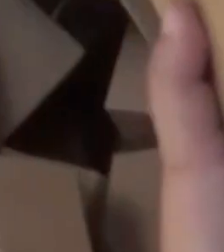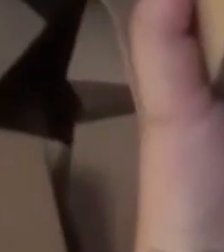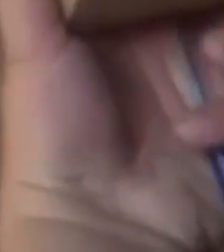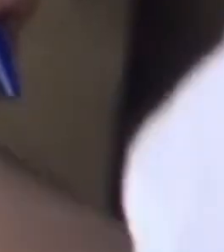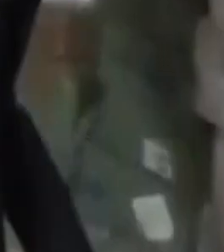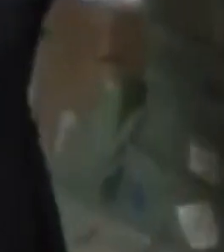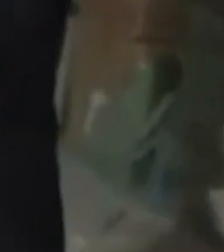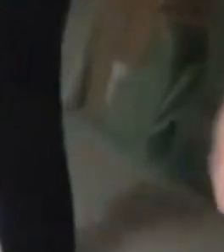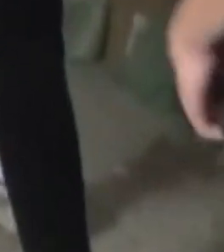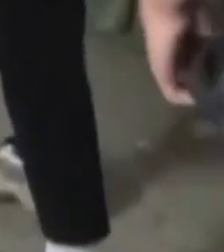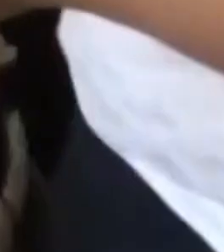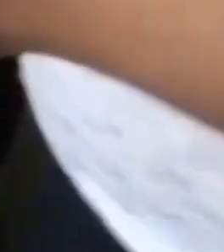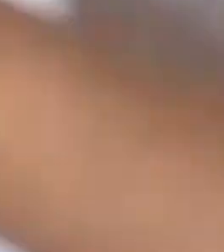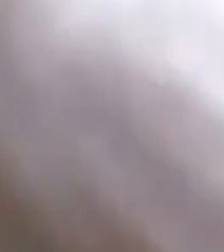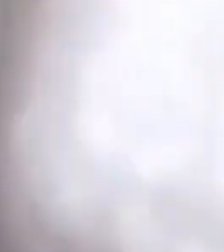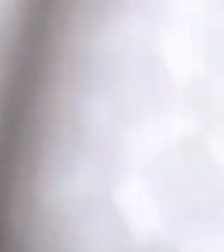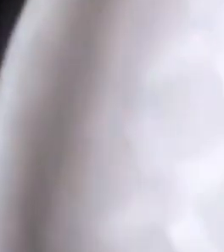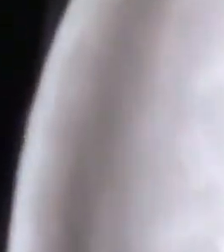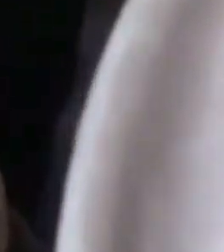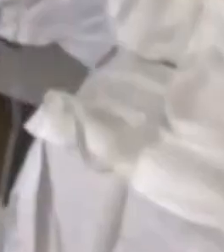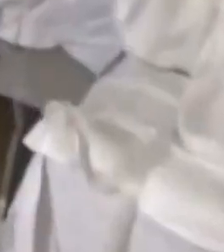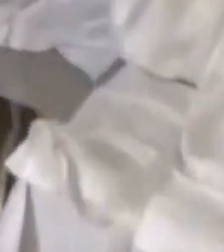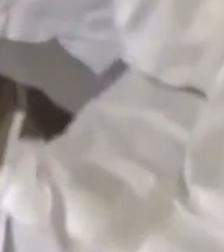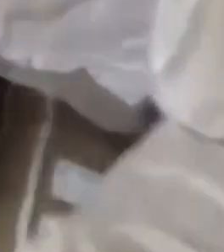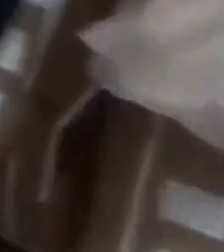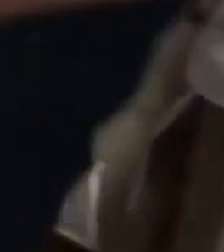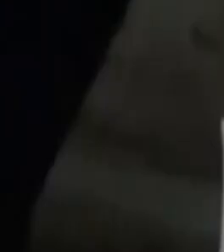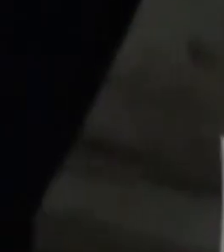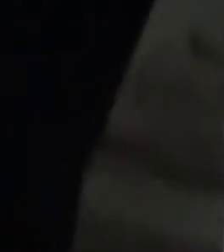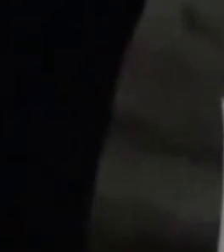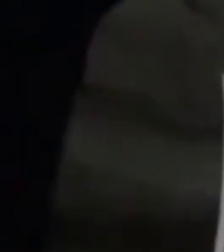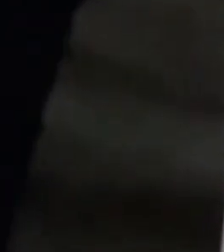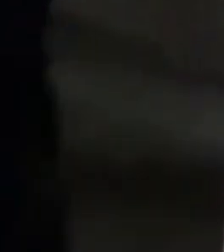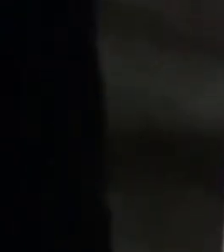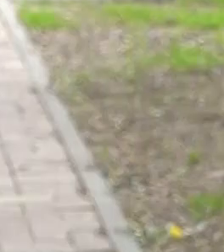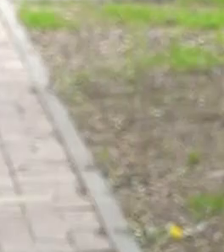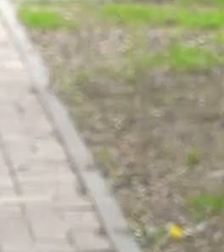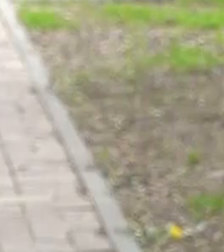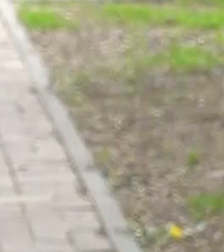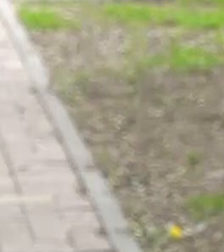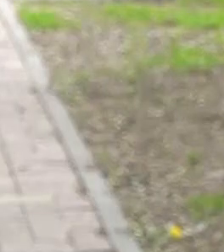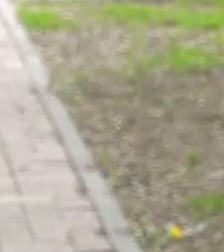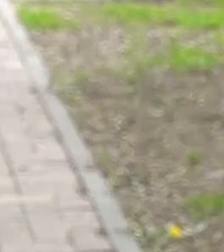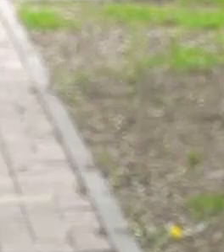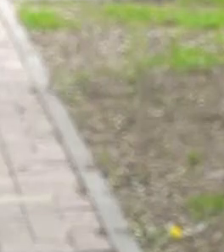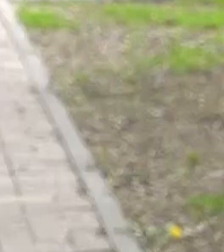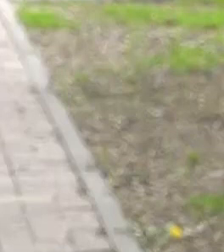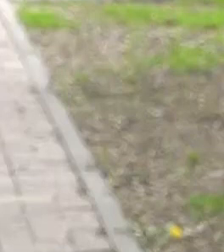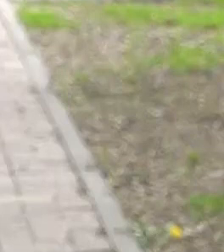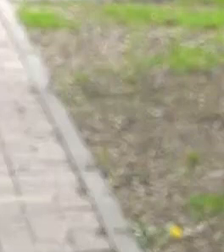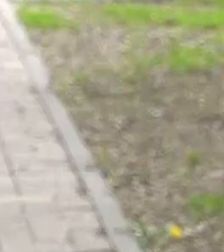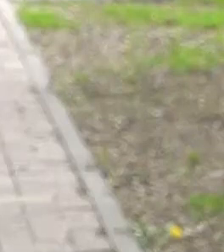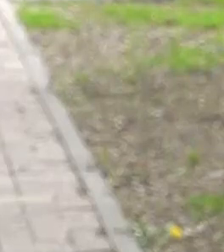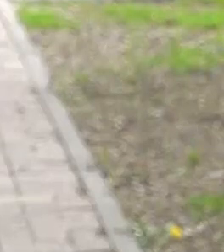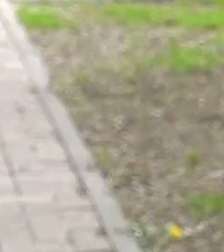Защита интеллектуальной собственности. Сколько контрафактной продукции было изъято в Алматы с начала года? И как отличить подделку от